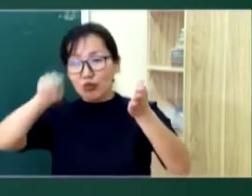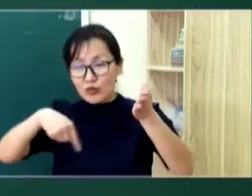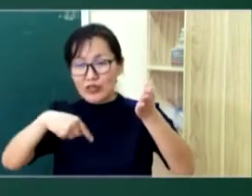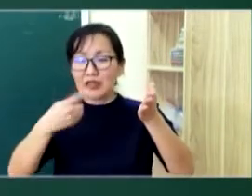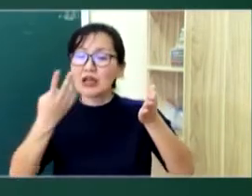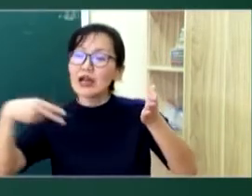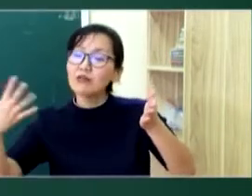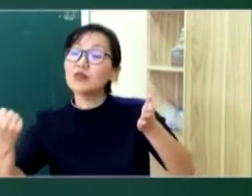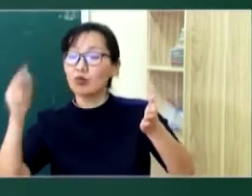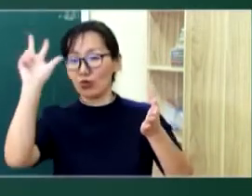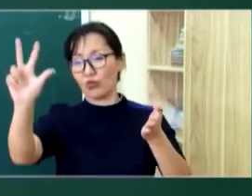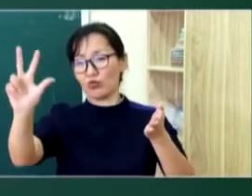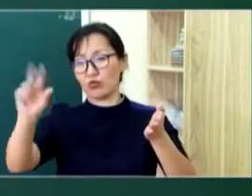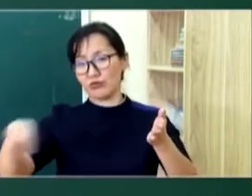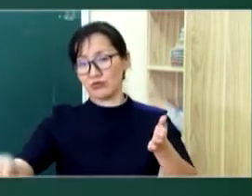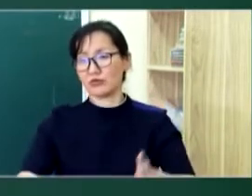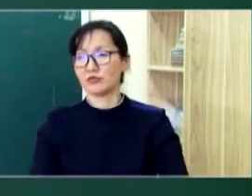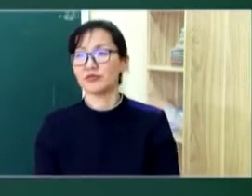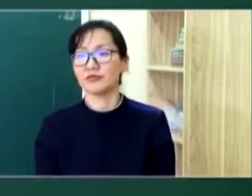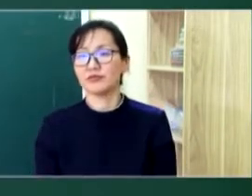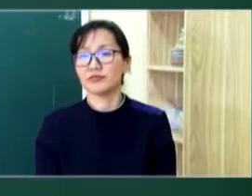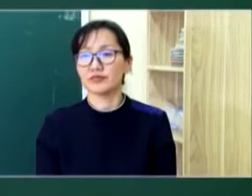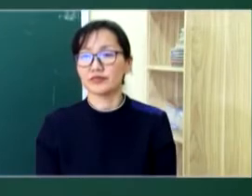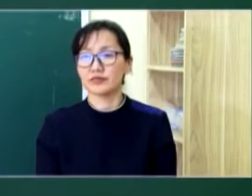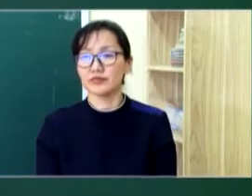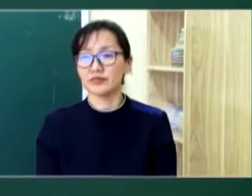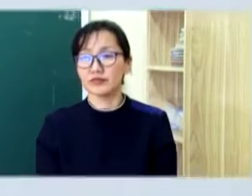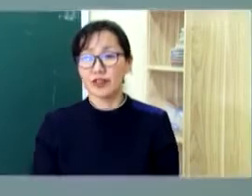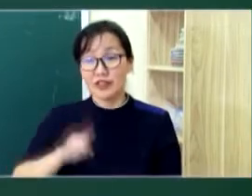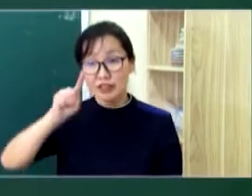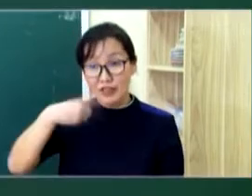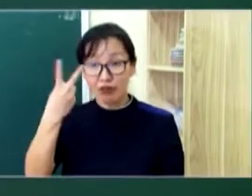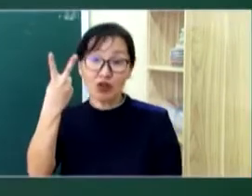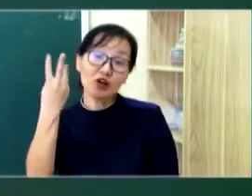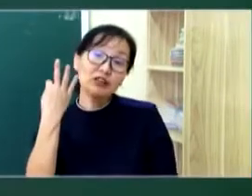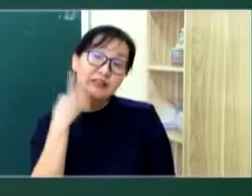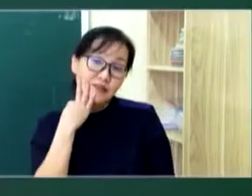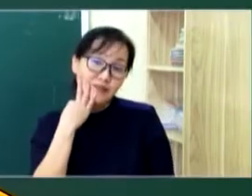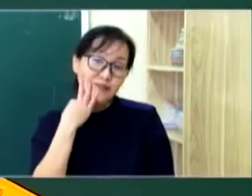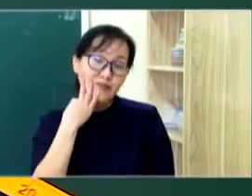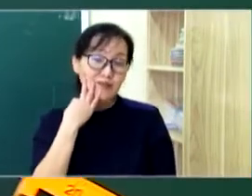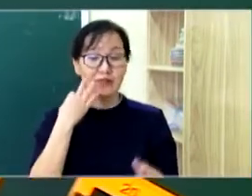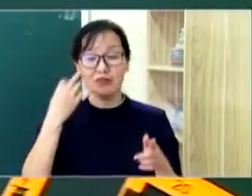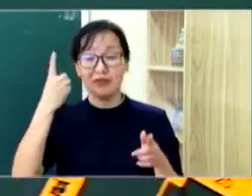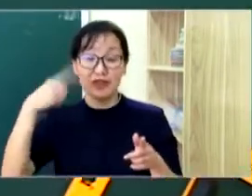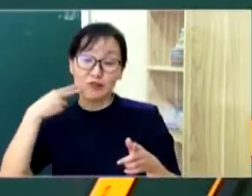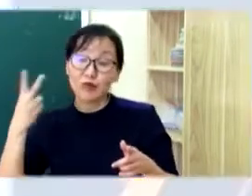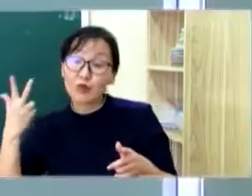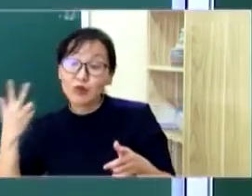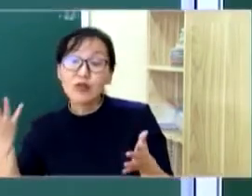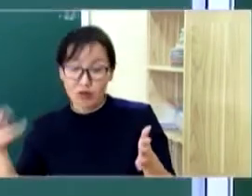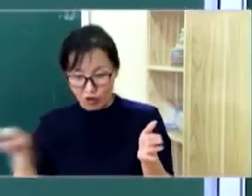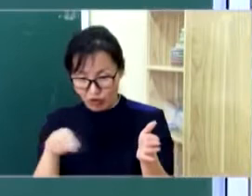За тэгвэл 1 бүхэл 128 маань 1 бүхэл 10.3-т ойрхон байна. Эндээс харахад бүхэл тоог